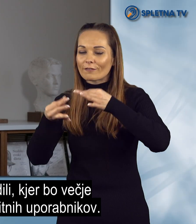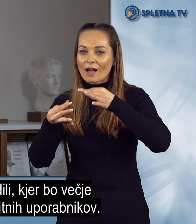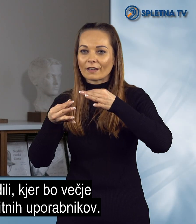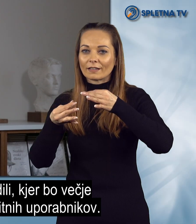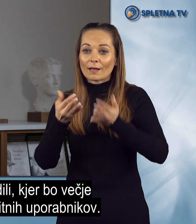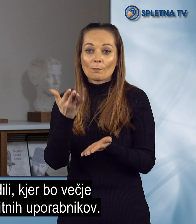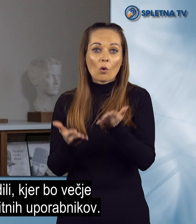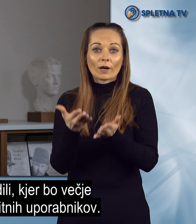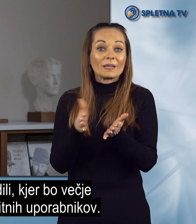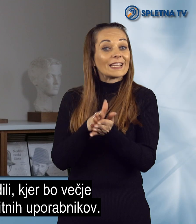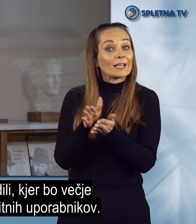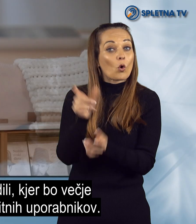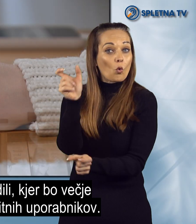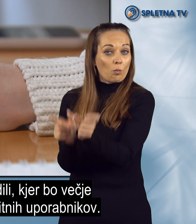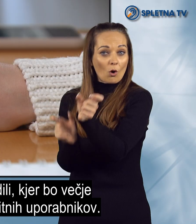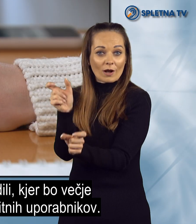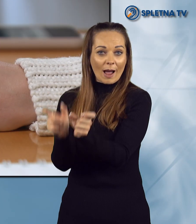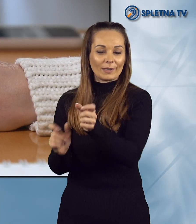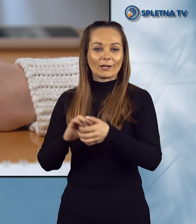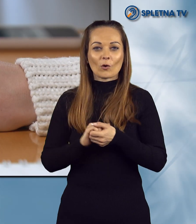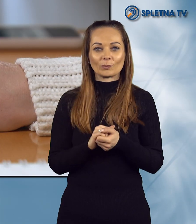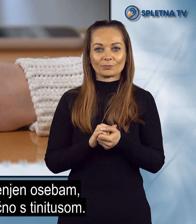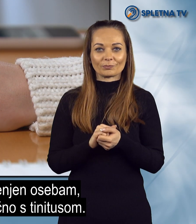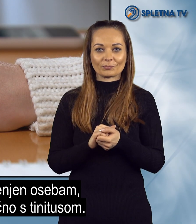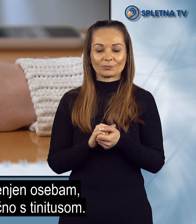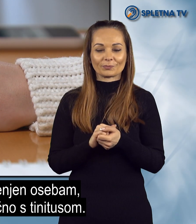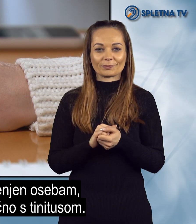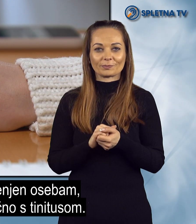pač morebitnih uporabnikov.